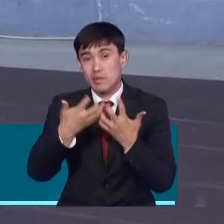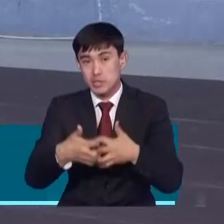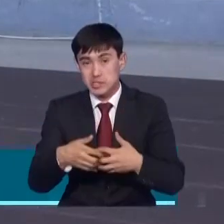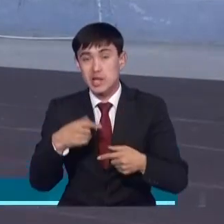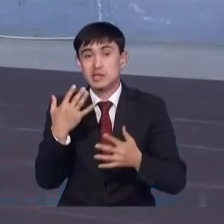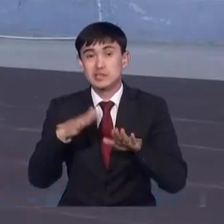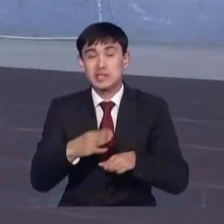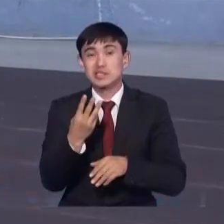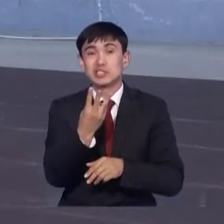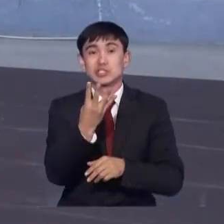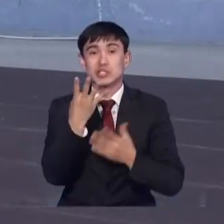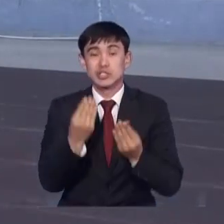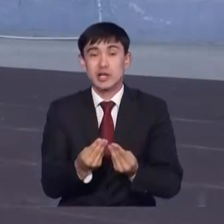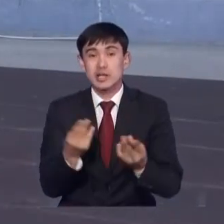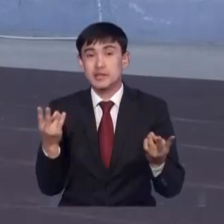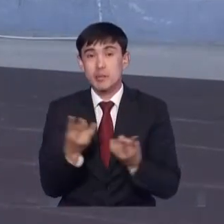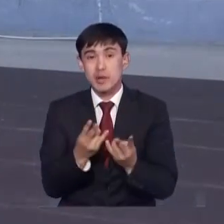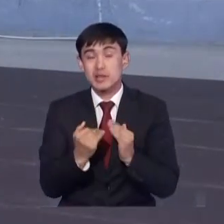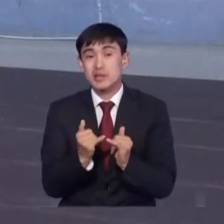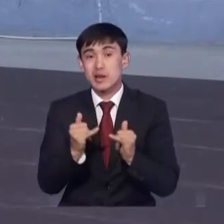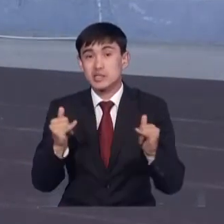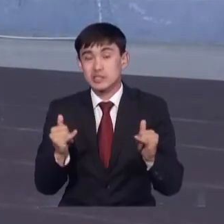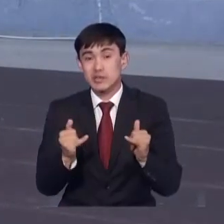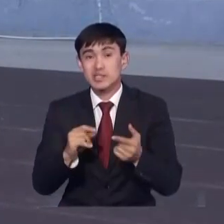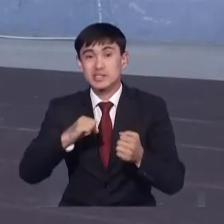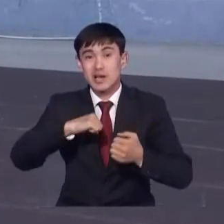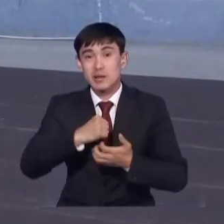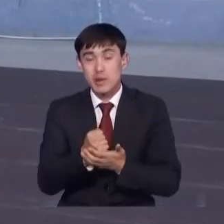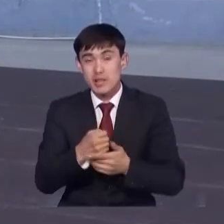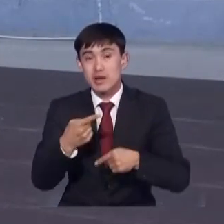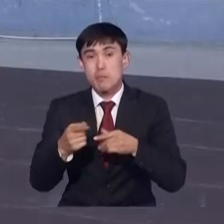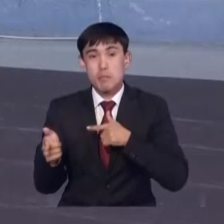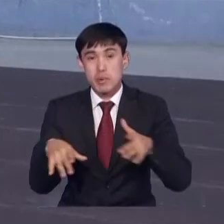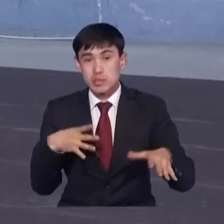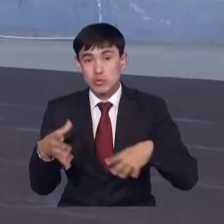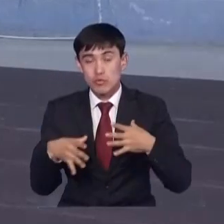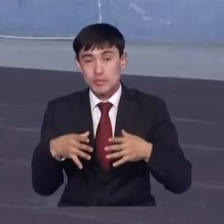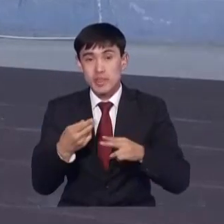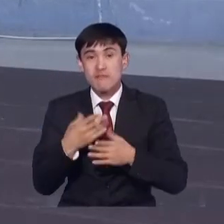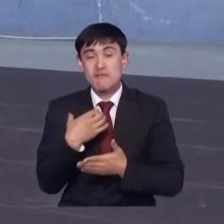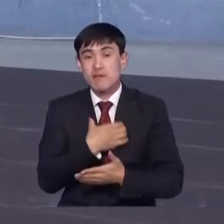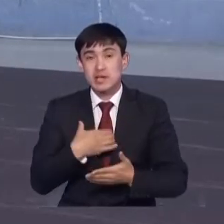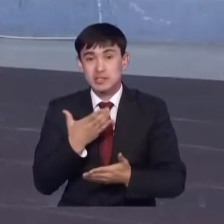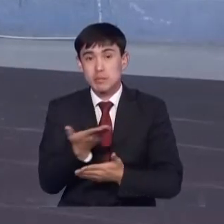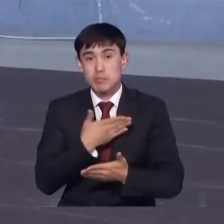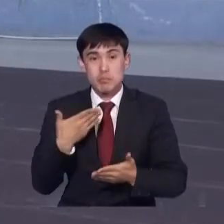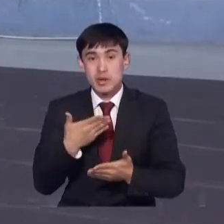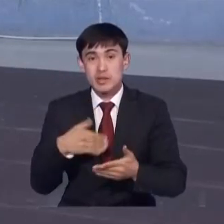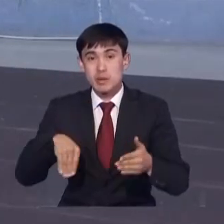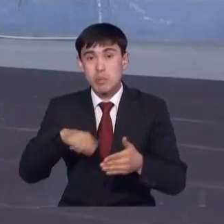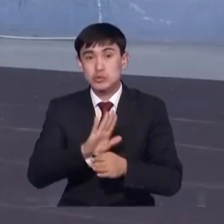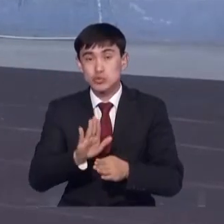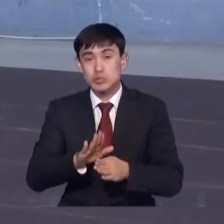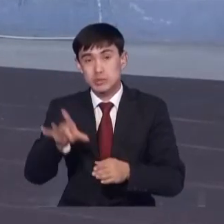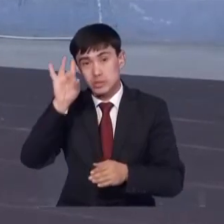осталось 3-4 дня и поэтому необходимо наращивать и закреплять темпы подготовки самое важное мы не пасем перед